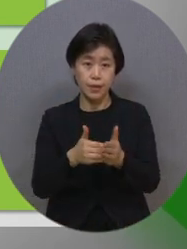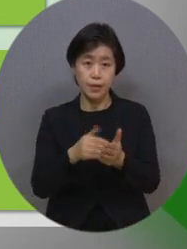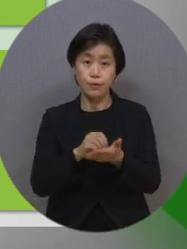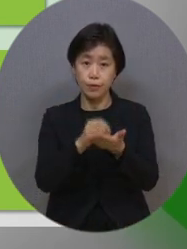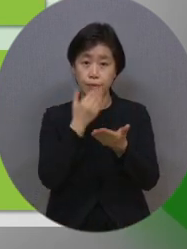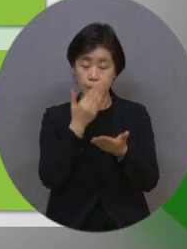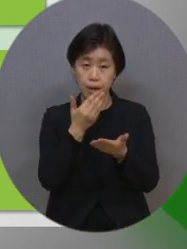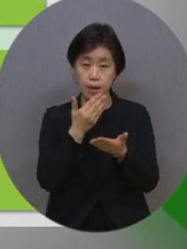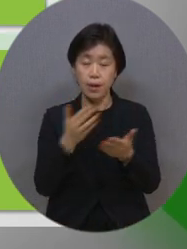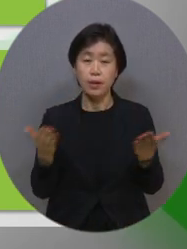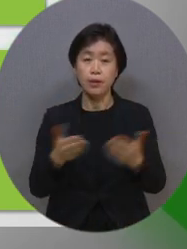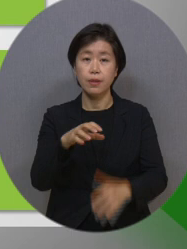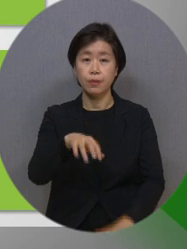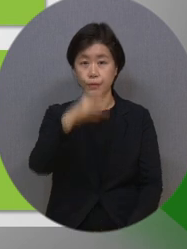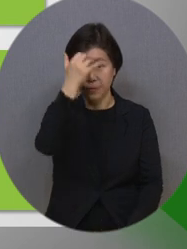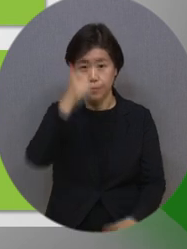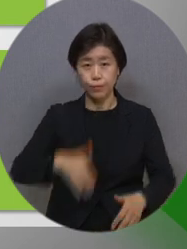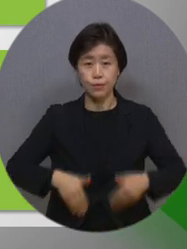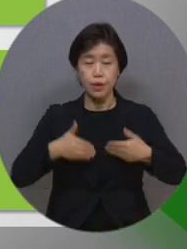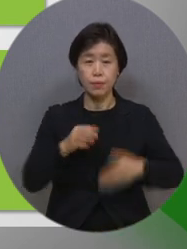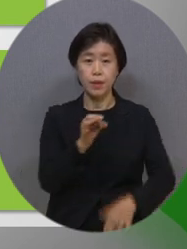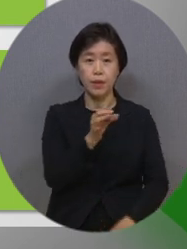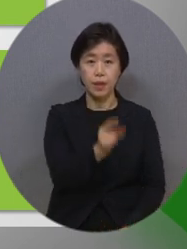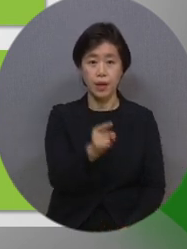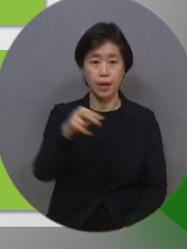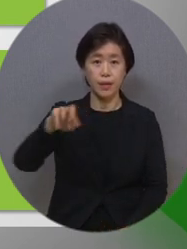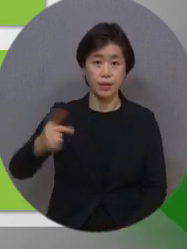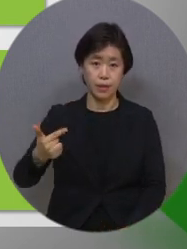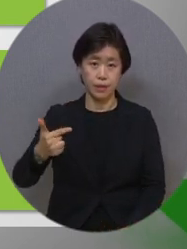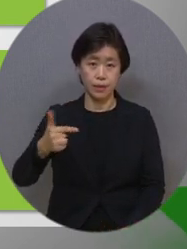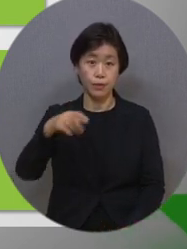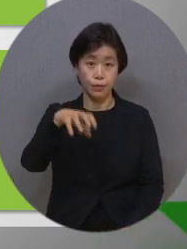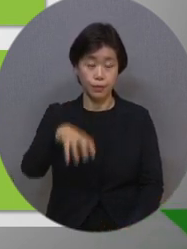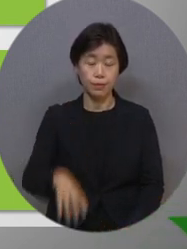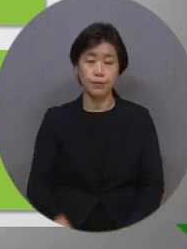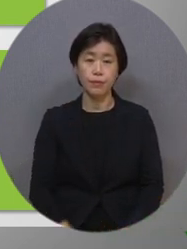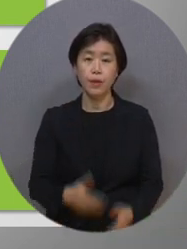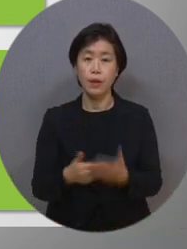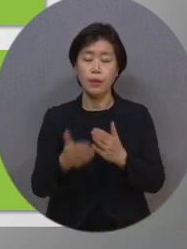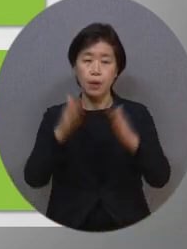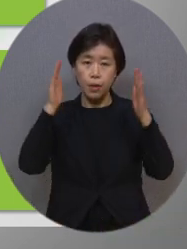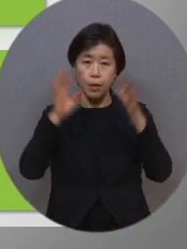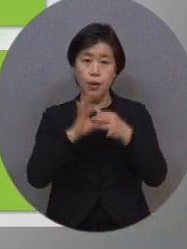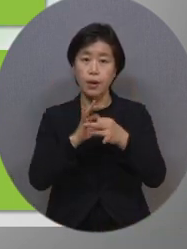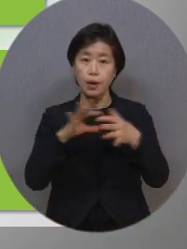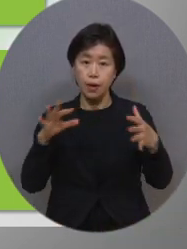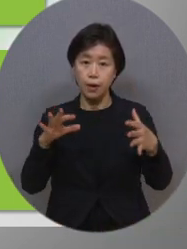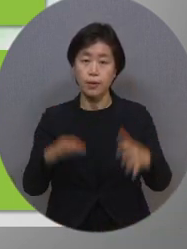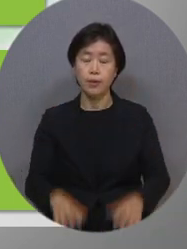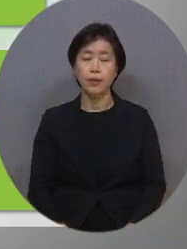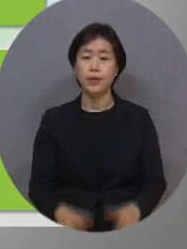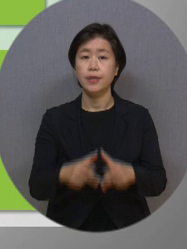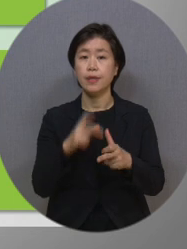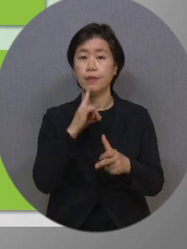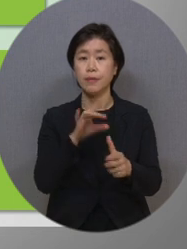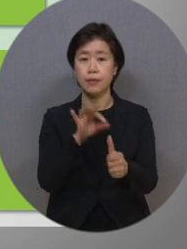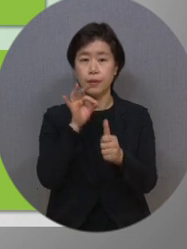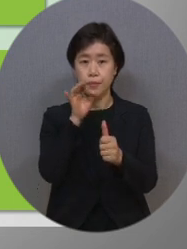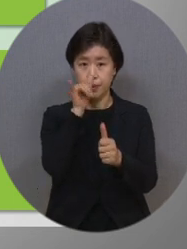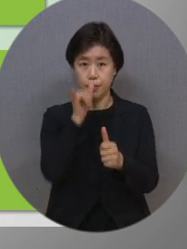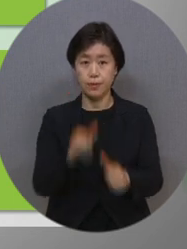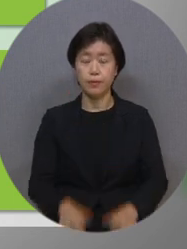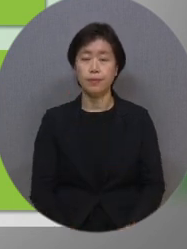26일까지며 근무지는 충남 예산군입니다. 경력과 학력은 무관하며 장애인만